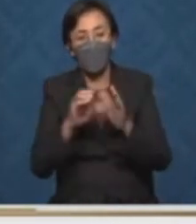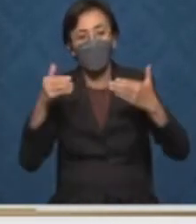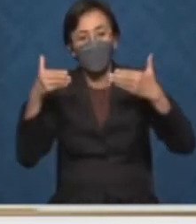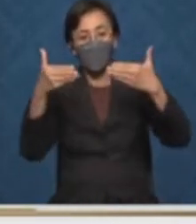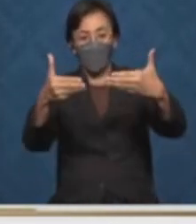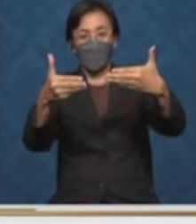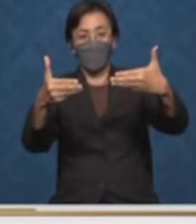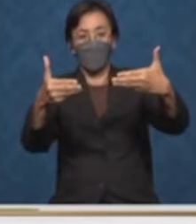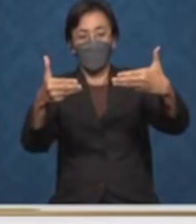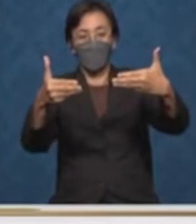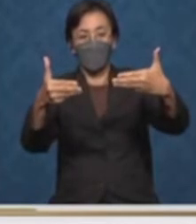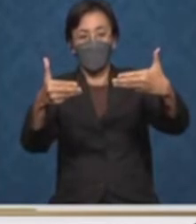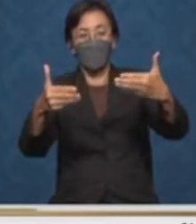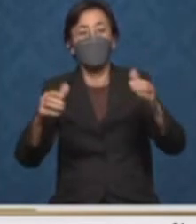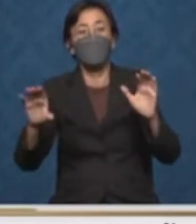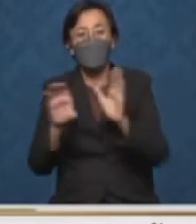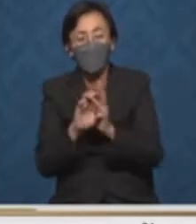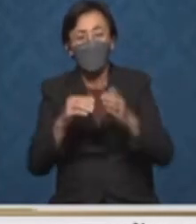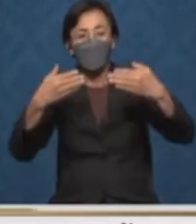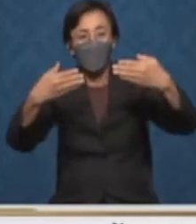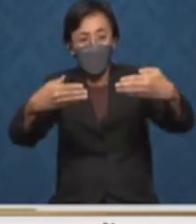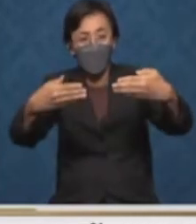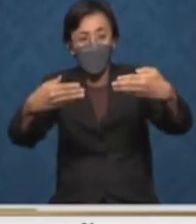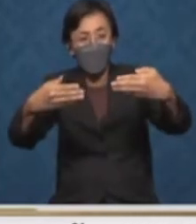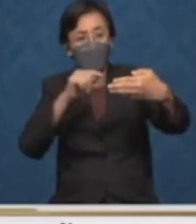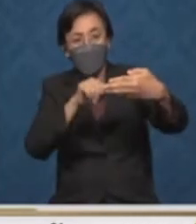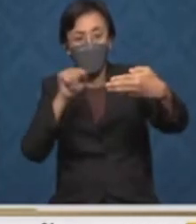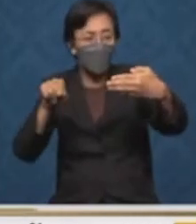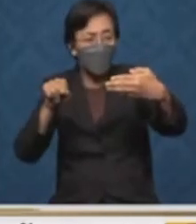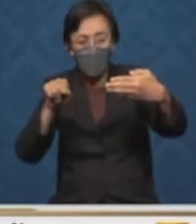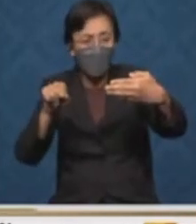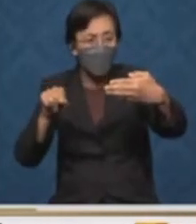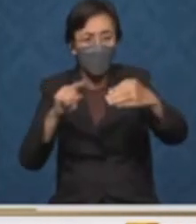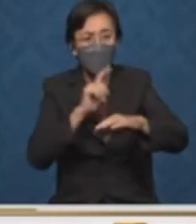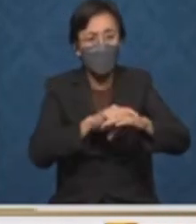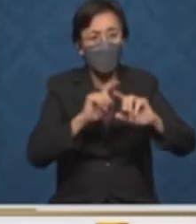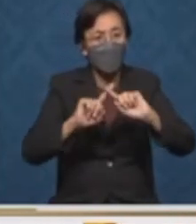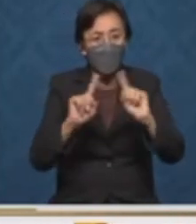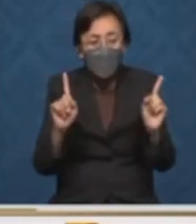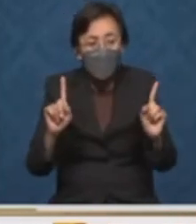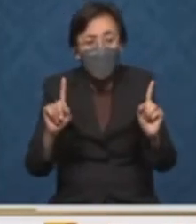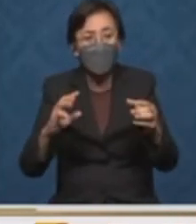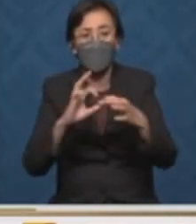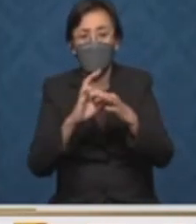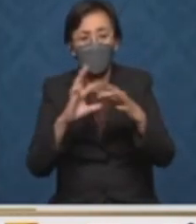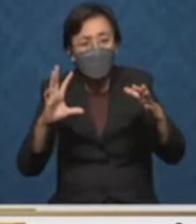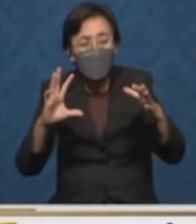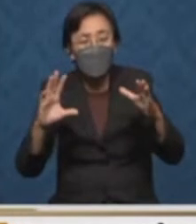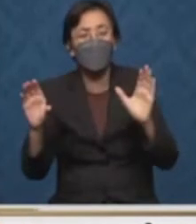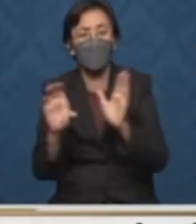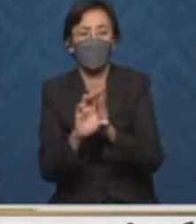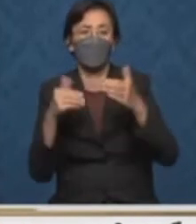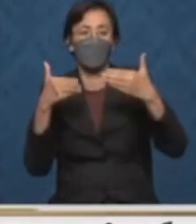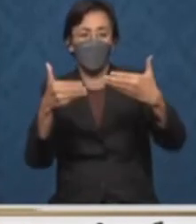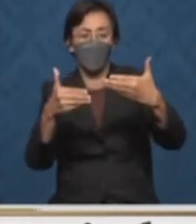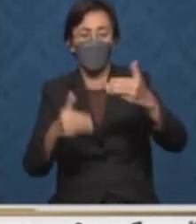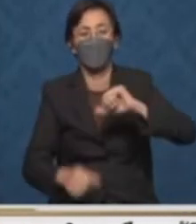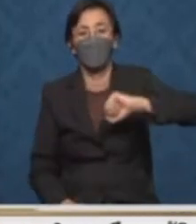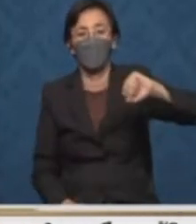านครับมันเกิดขึ้นคนละเวลาแล้วไม่ได้เกี่ยวข้องกันเลยท่านประธานครับภาพด้านซ้